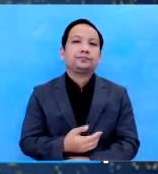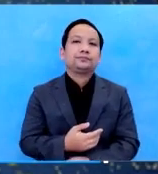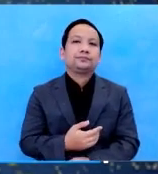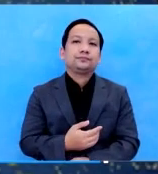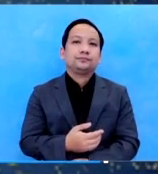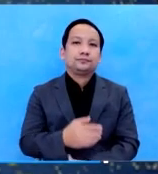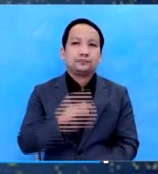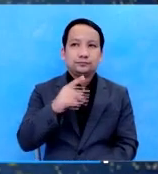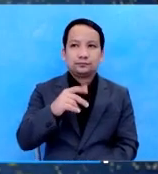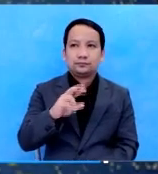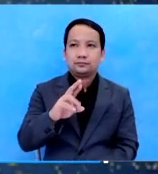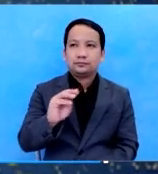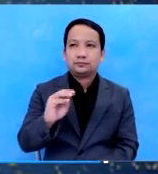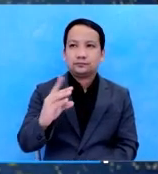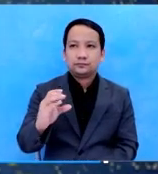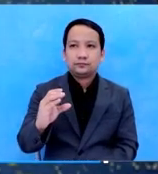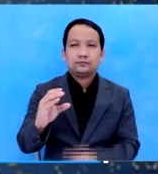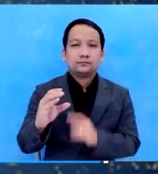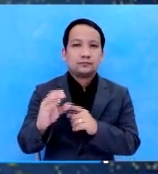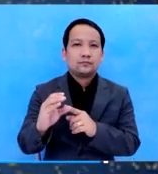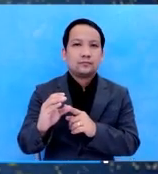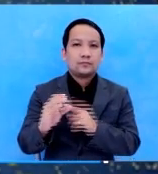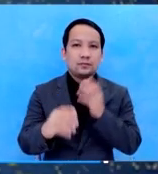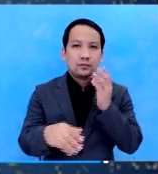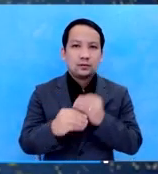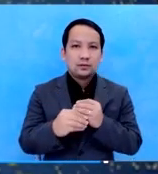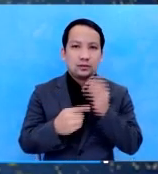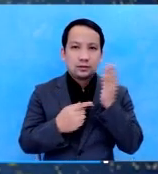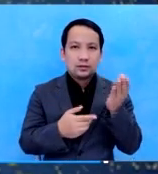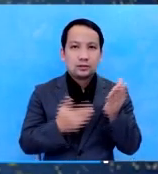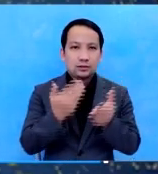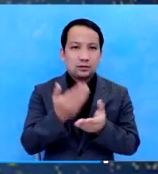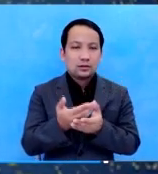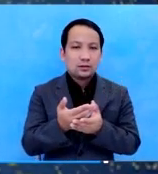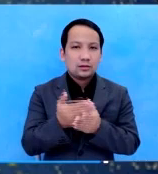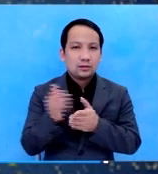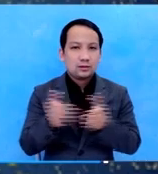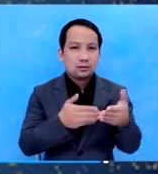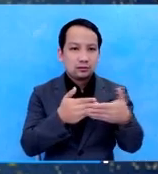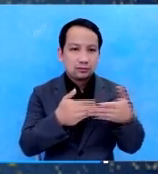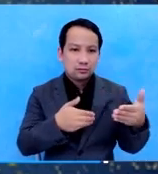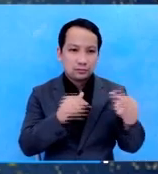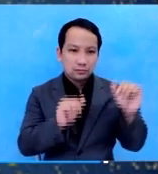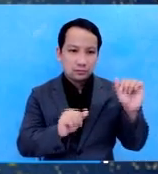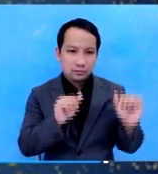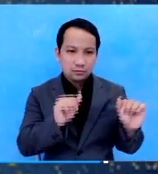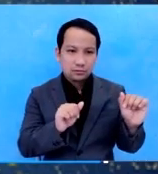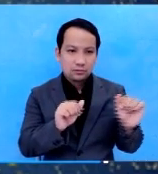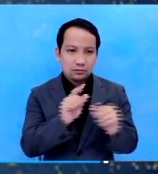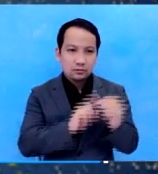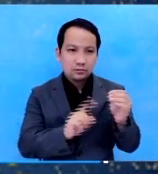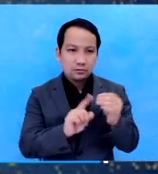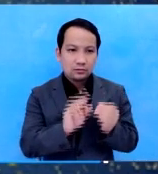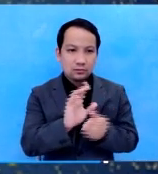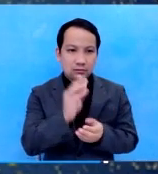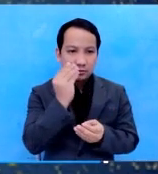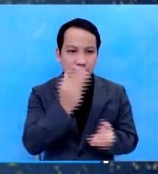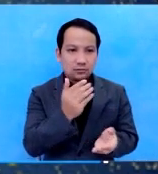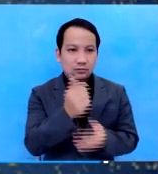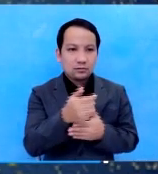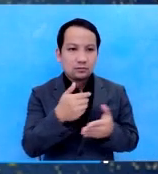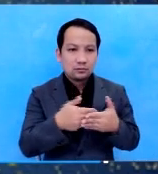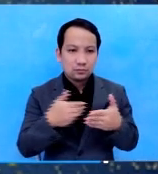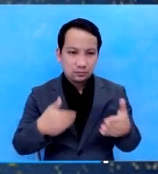PDRMC naman ay magkakaroon ng pre-disaster risk assessment din base sa